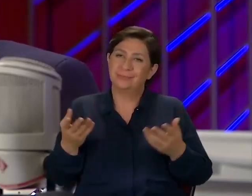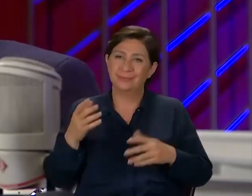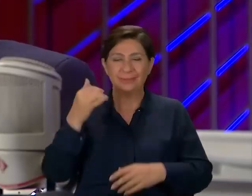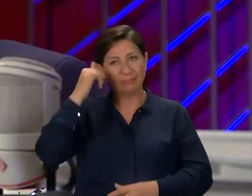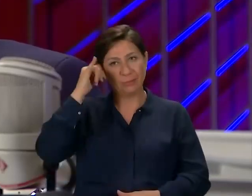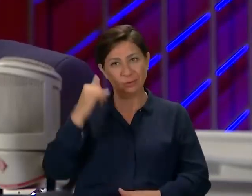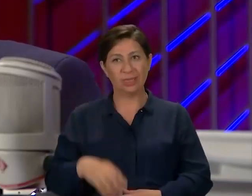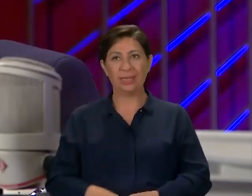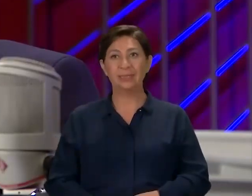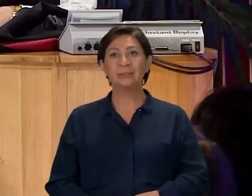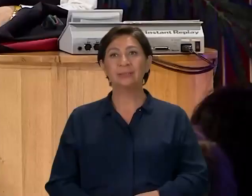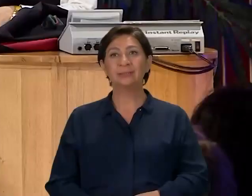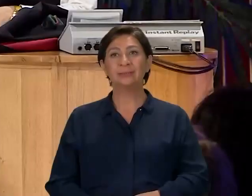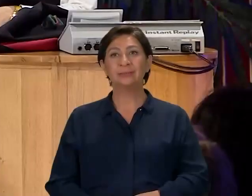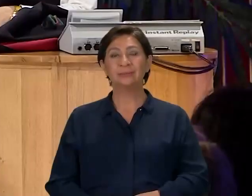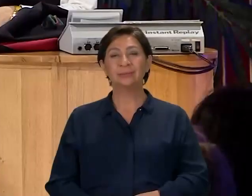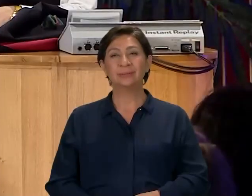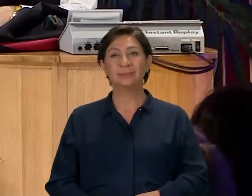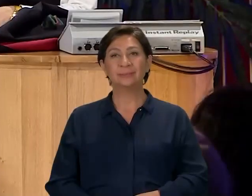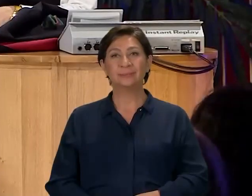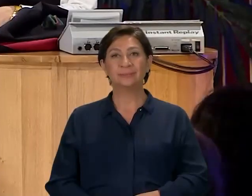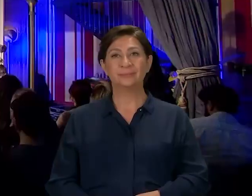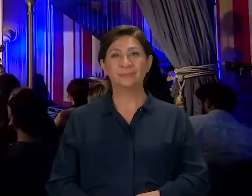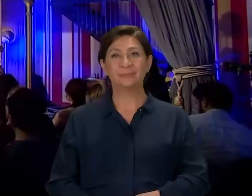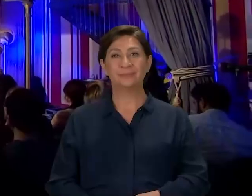İspanyolca. Sol.